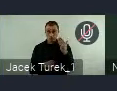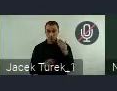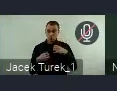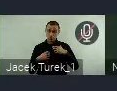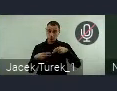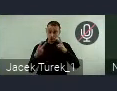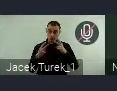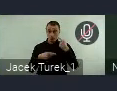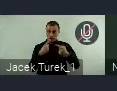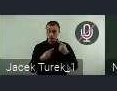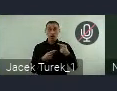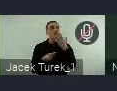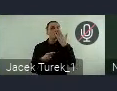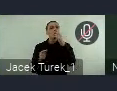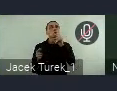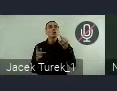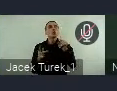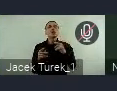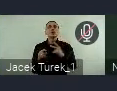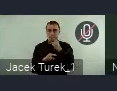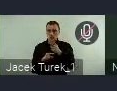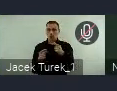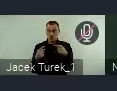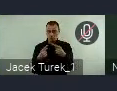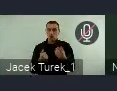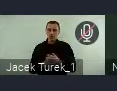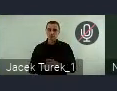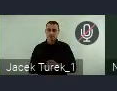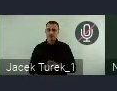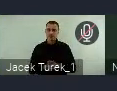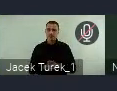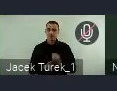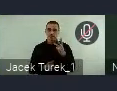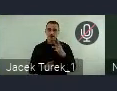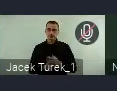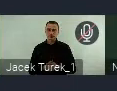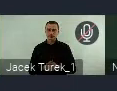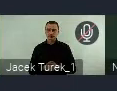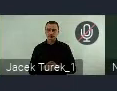zdawał relacje tak to też jest zapewnienie dostępności jak najbardziej